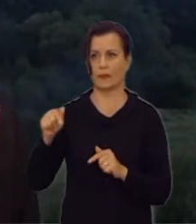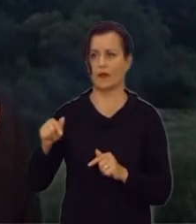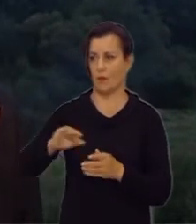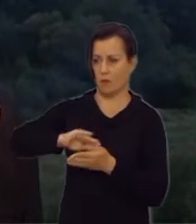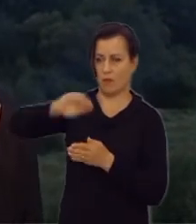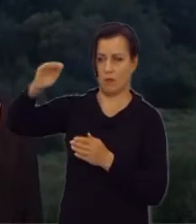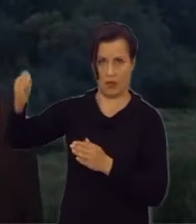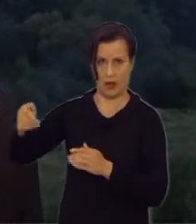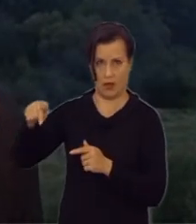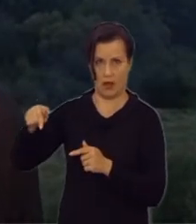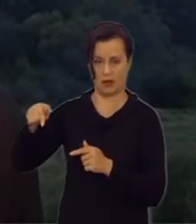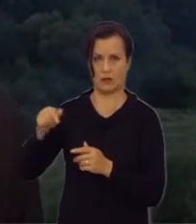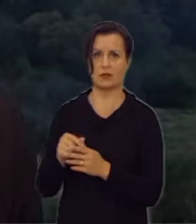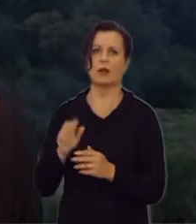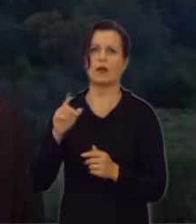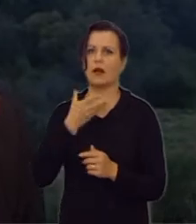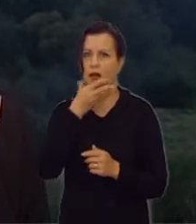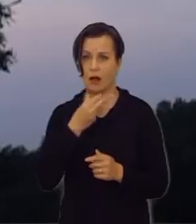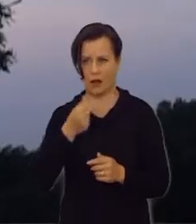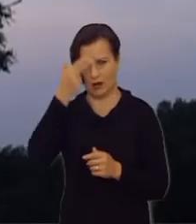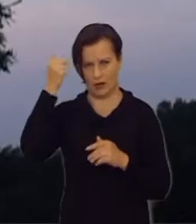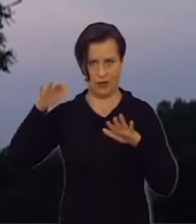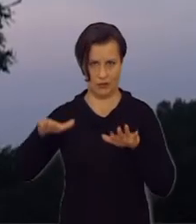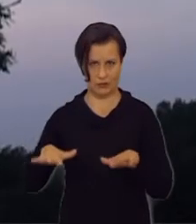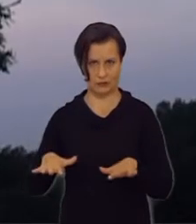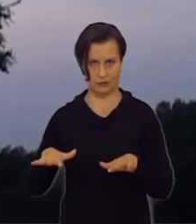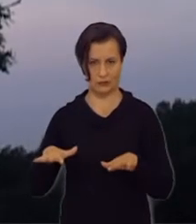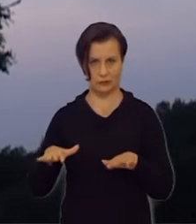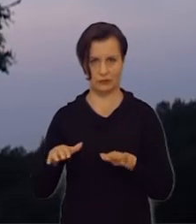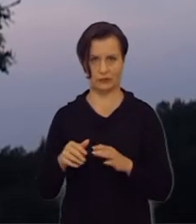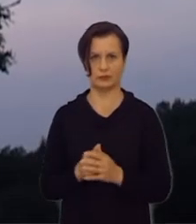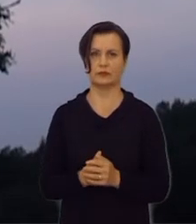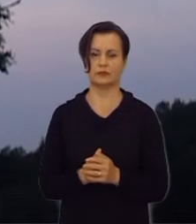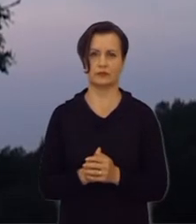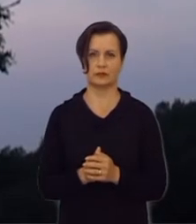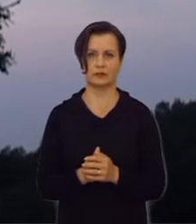Plinkaigalio piliakalnio, vieno gražiausių Lietuvoj